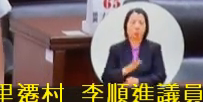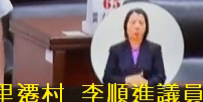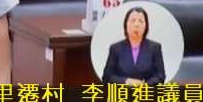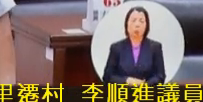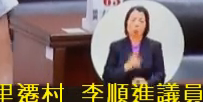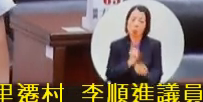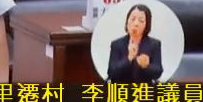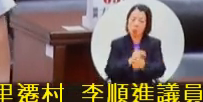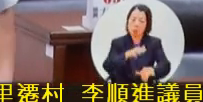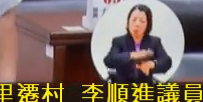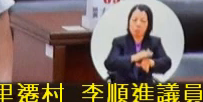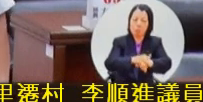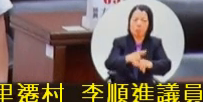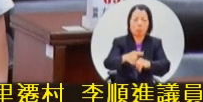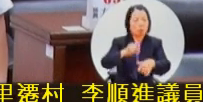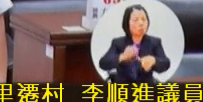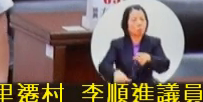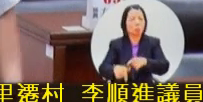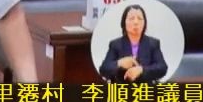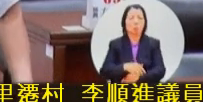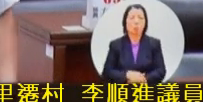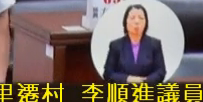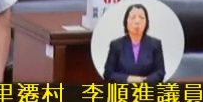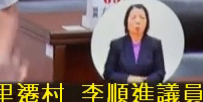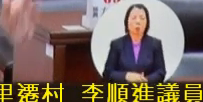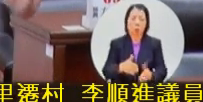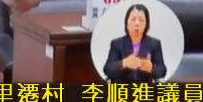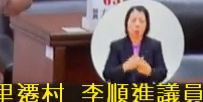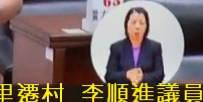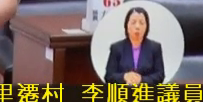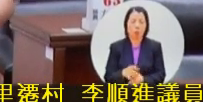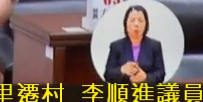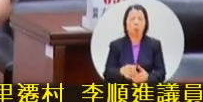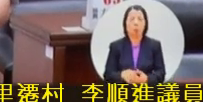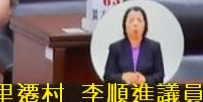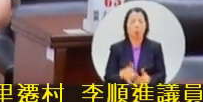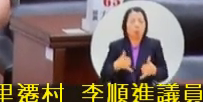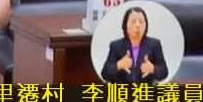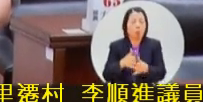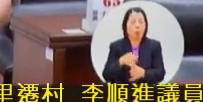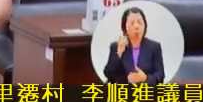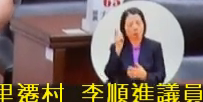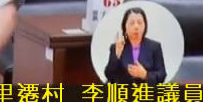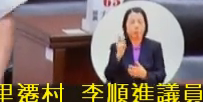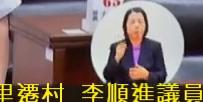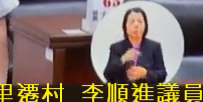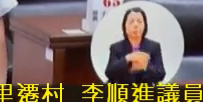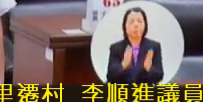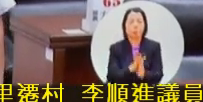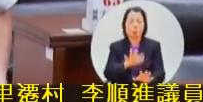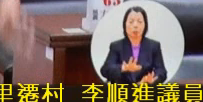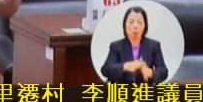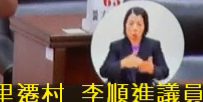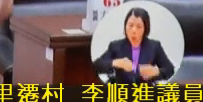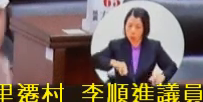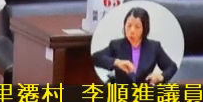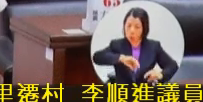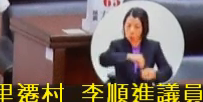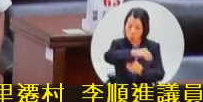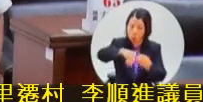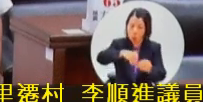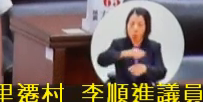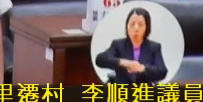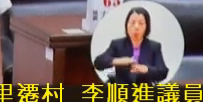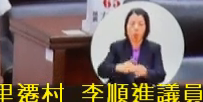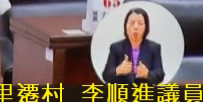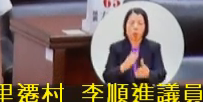业者那种道士、啊、礼仪师啊，道士啊，还有那个殡葬业者，哎，他们都会转型。他们转入就生命礼仪